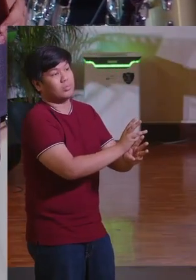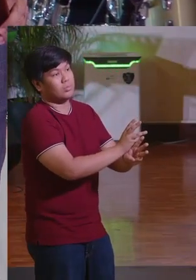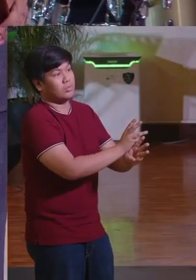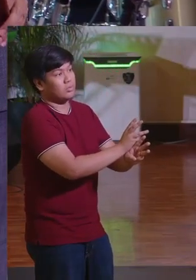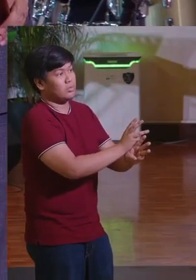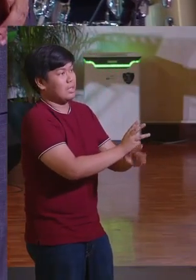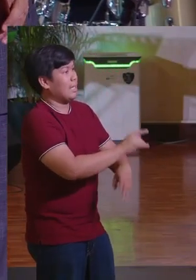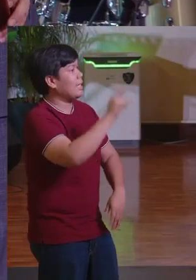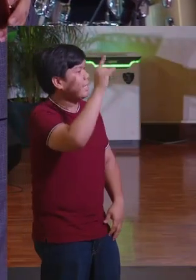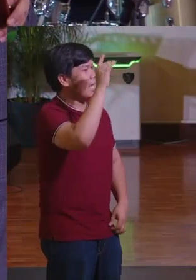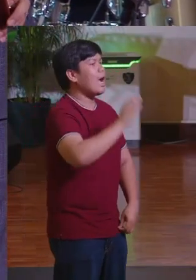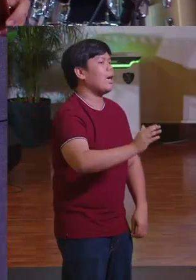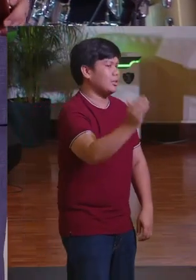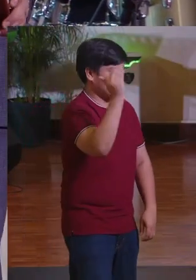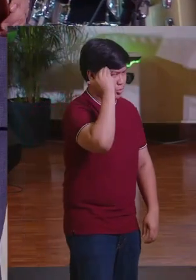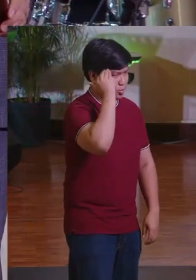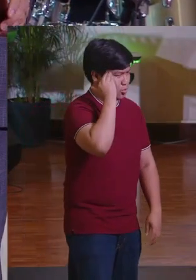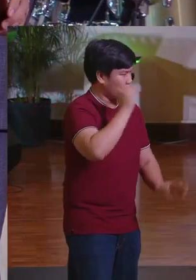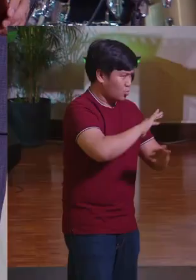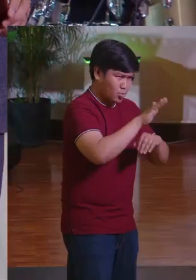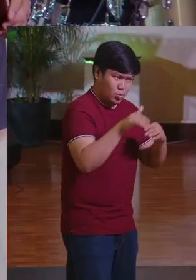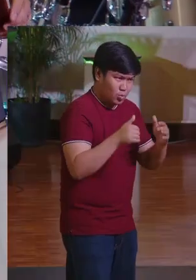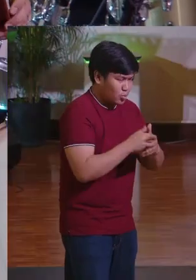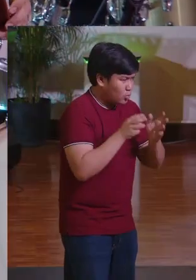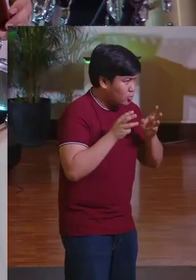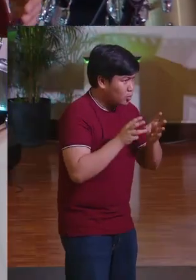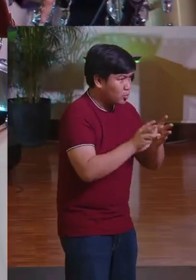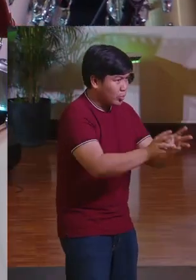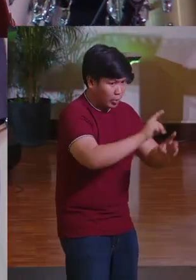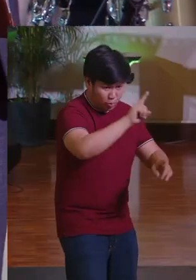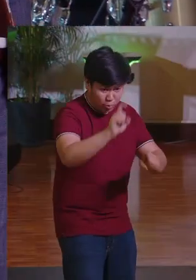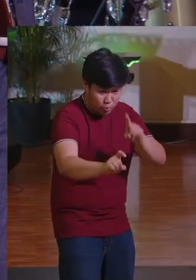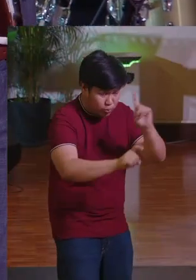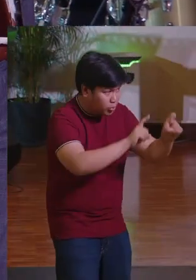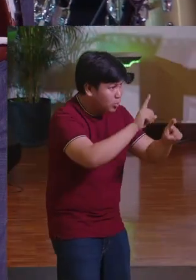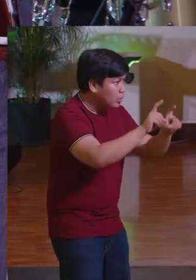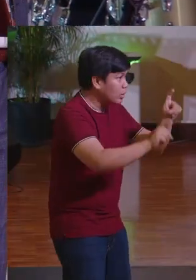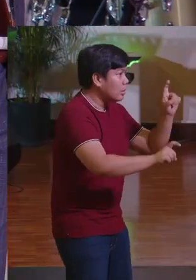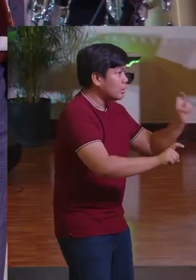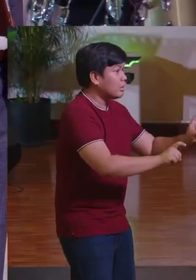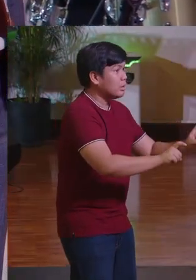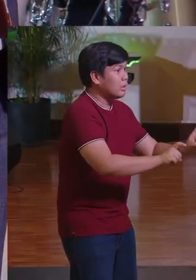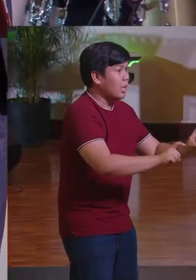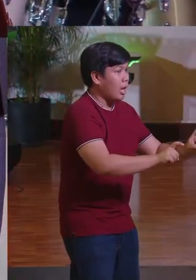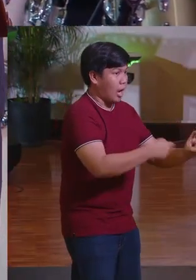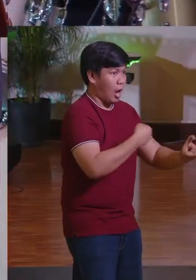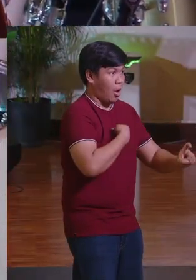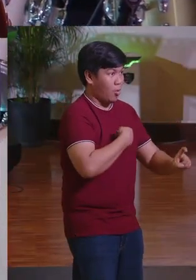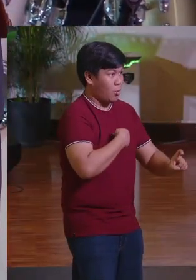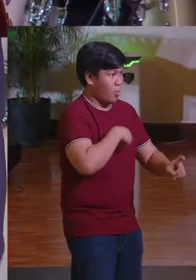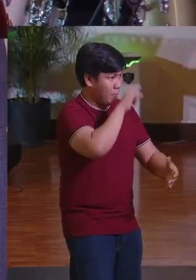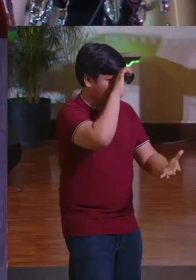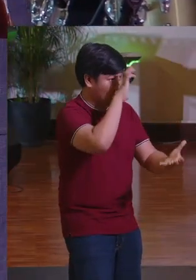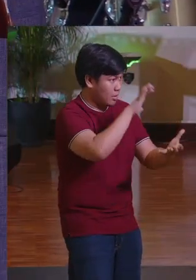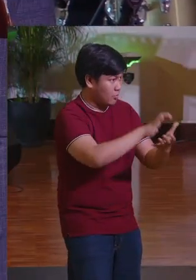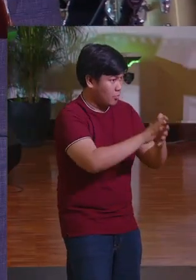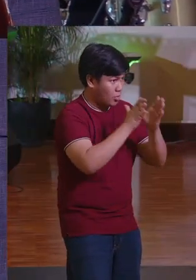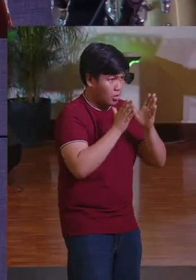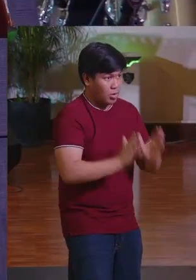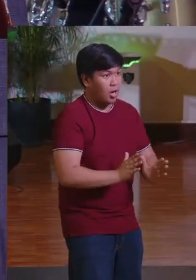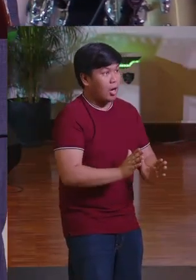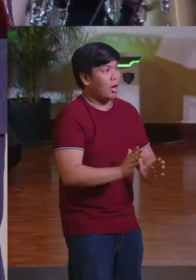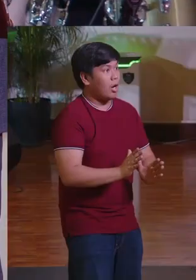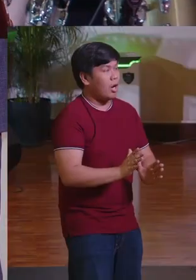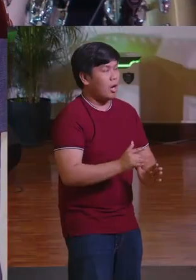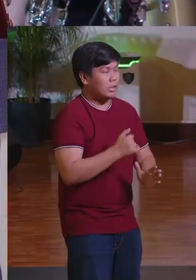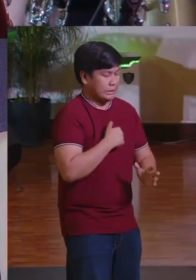Alam niyo, ang Panginoon po, sa pamamagitan ng pagtatanong, ito'y pagkakataon po sa isang lingkod niya sa kanyang isang anak